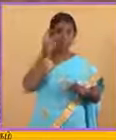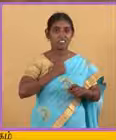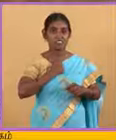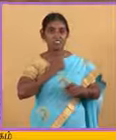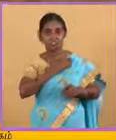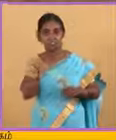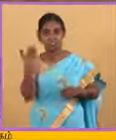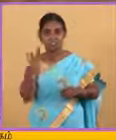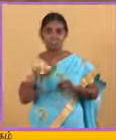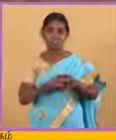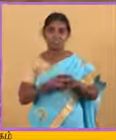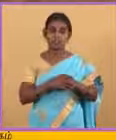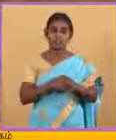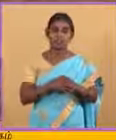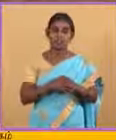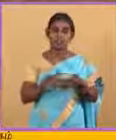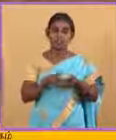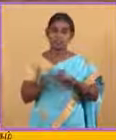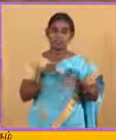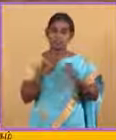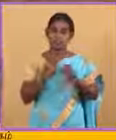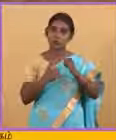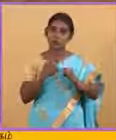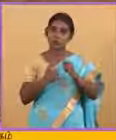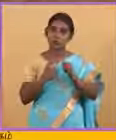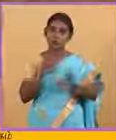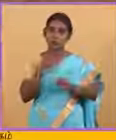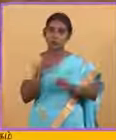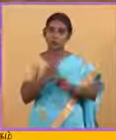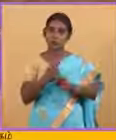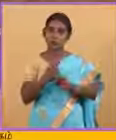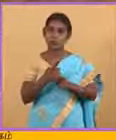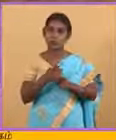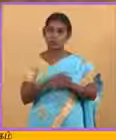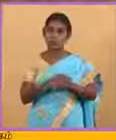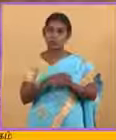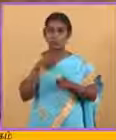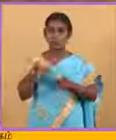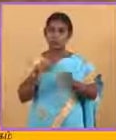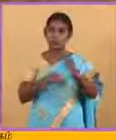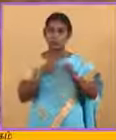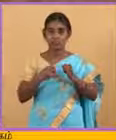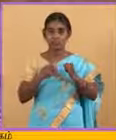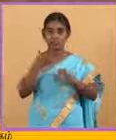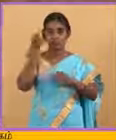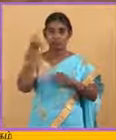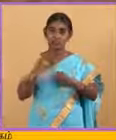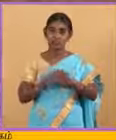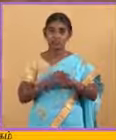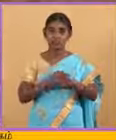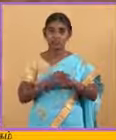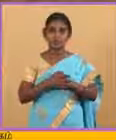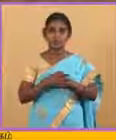இதை சொல்லும் பொழுது, இந்த கதையை சொல்வது கூட கதை பழமையான கதை தான். இது நானே எத்தனை முறை கேள்விப்பட்டிருப்பேன்.